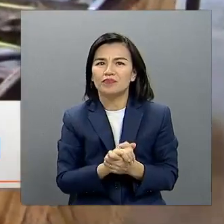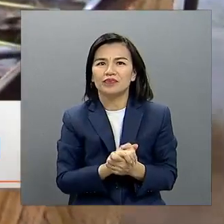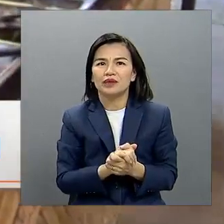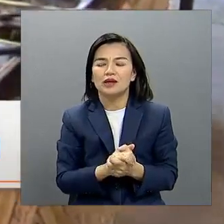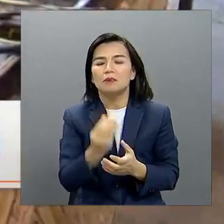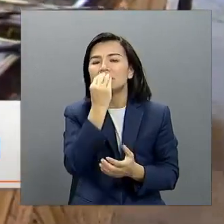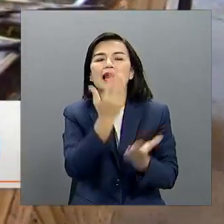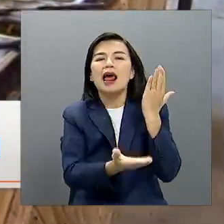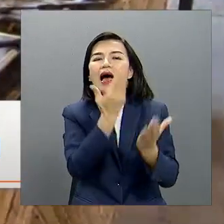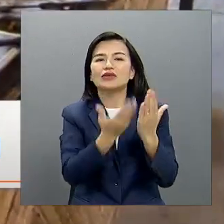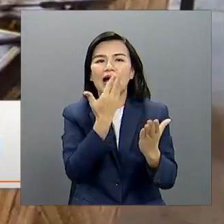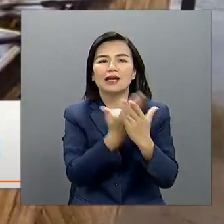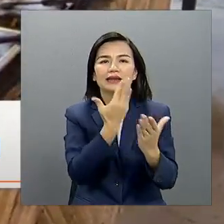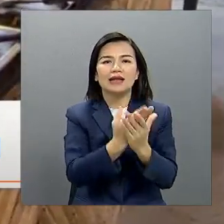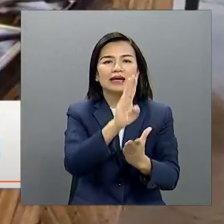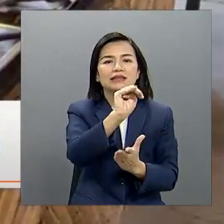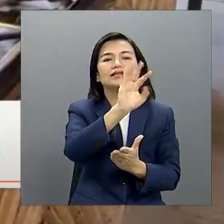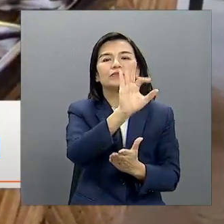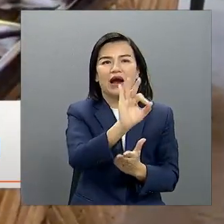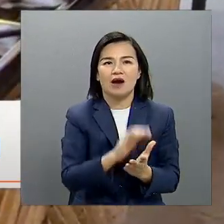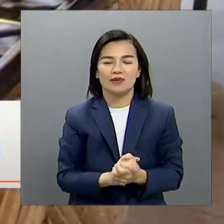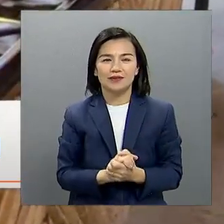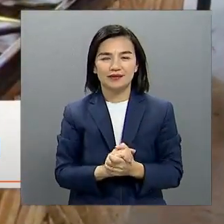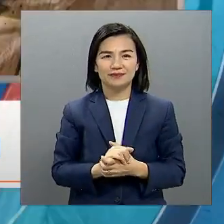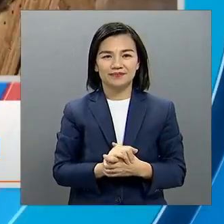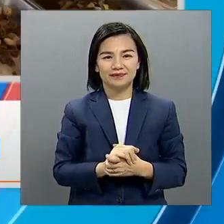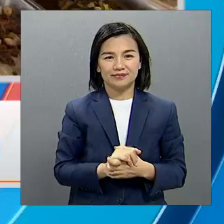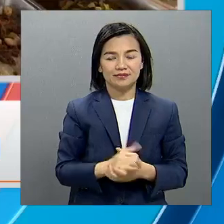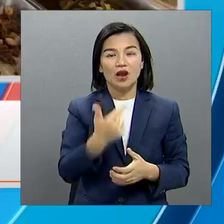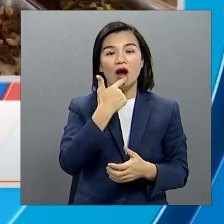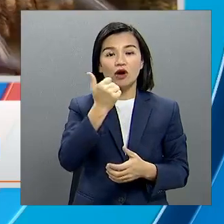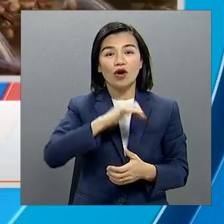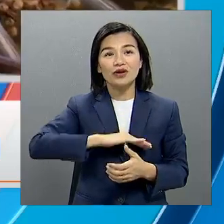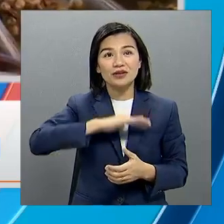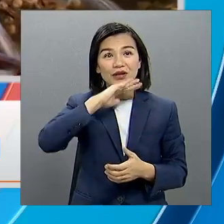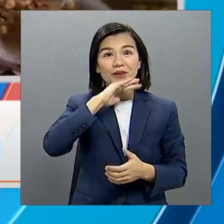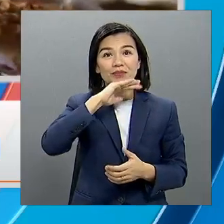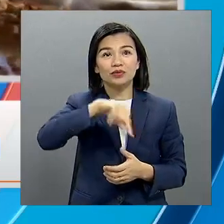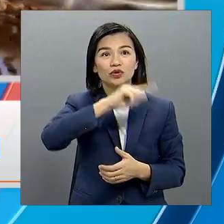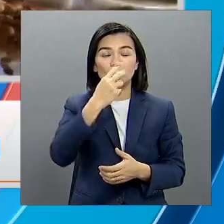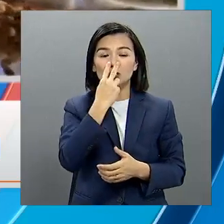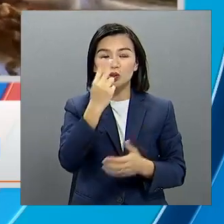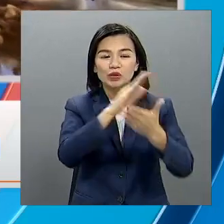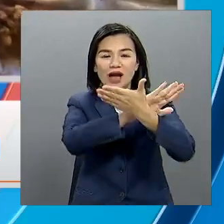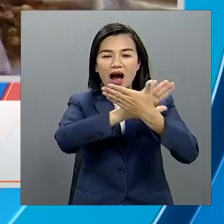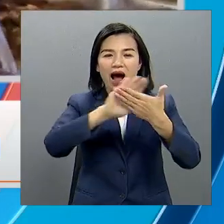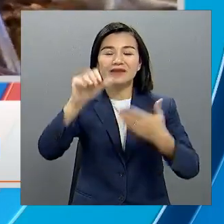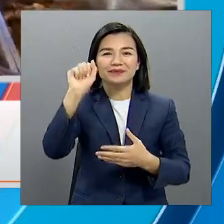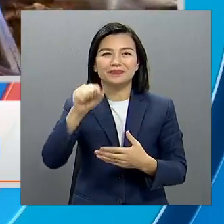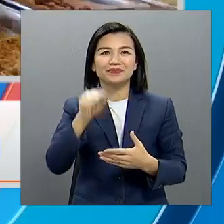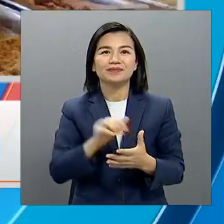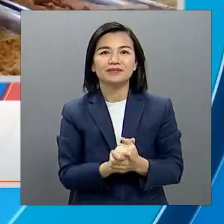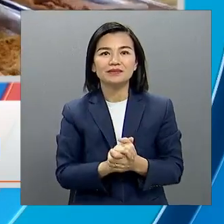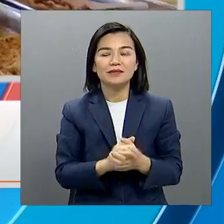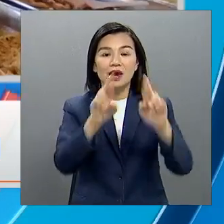ง 49บาท บะยั่น อ ่ะ ค่ะนะคะอร่อยอิ่มบรรยากาศดีแล้วก็สะอาดอีกด้วยนะคะคุณผู้ชมคือร้านข้าวแกงเนี่ยเป็น